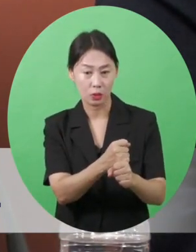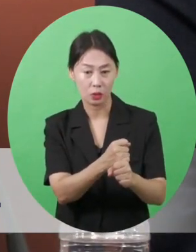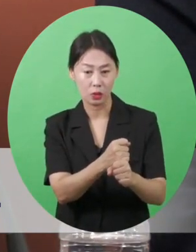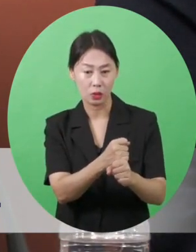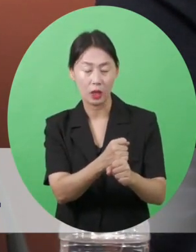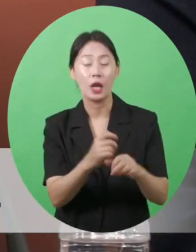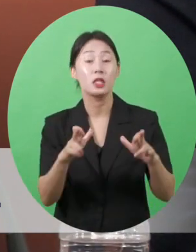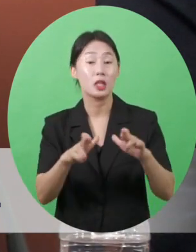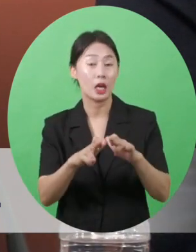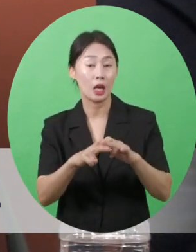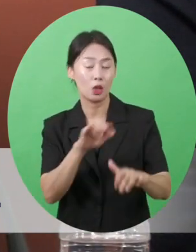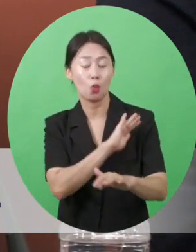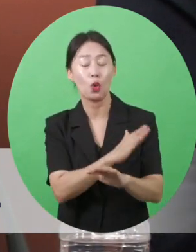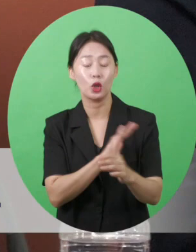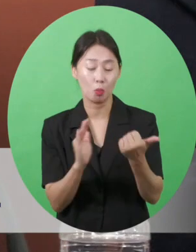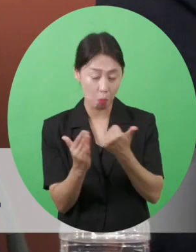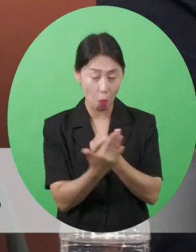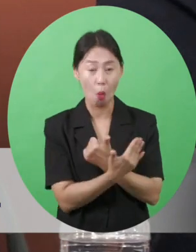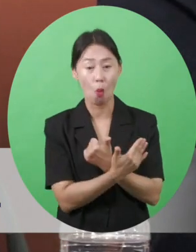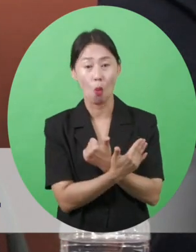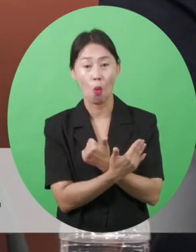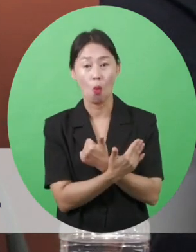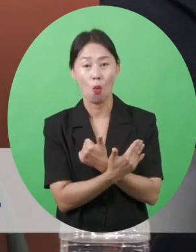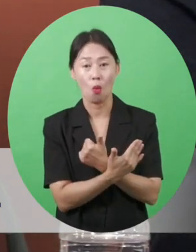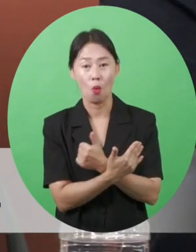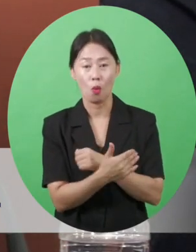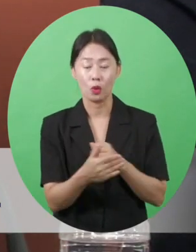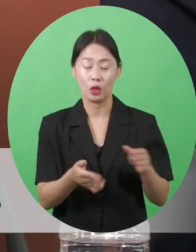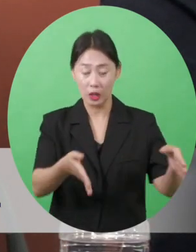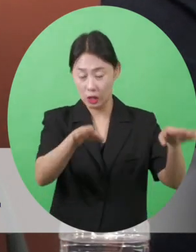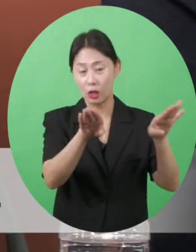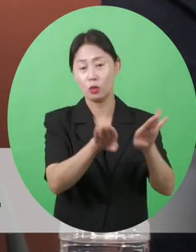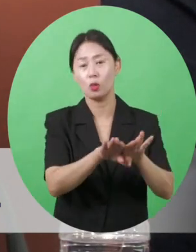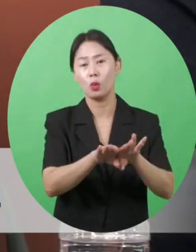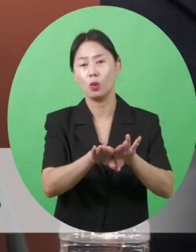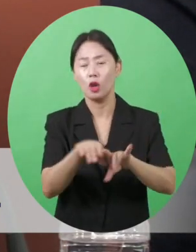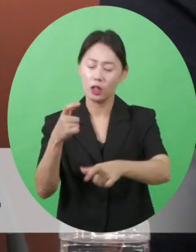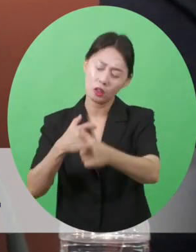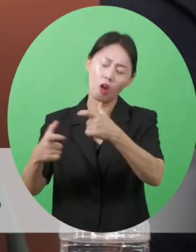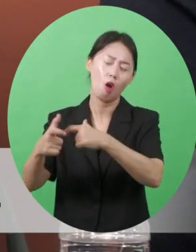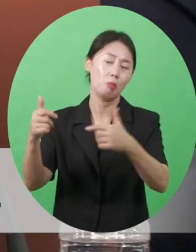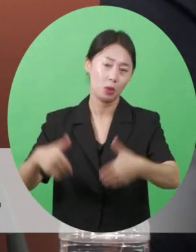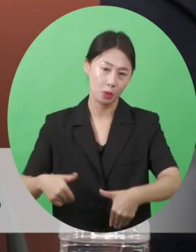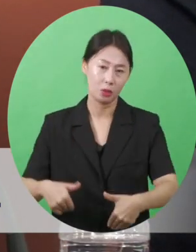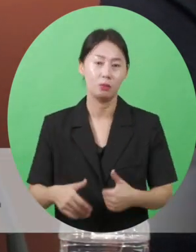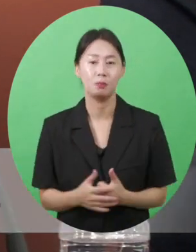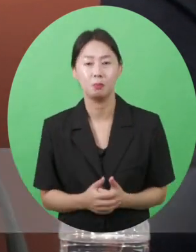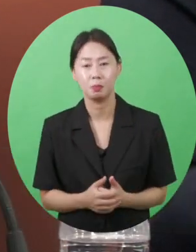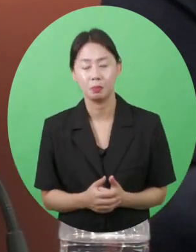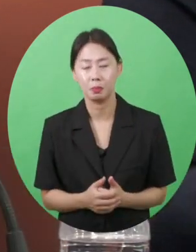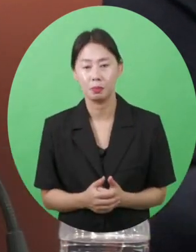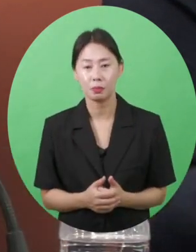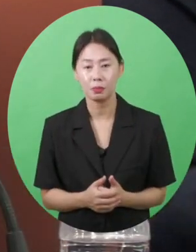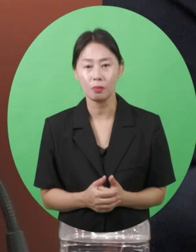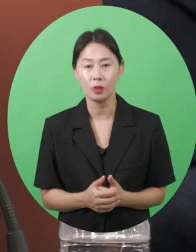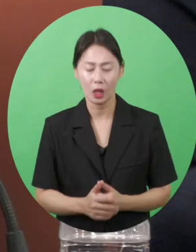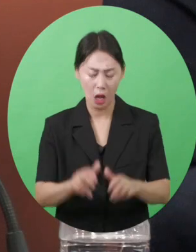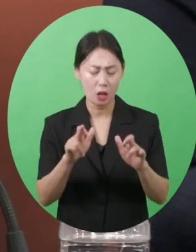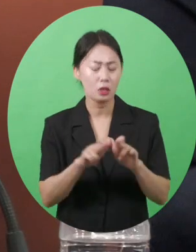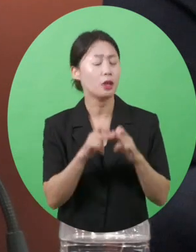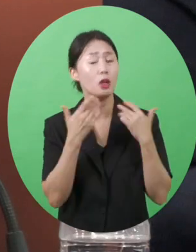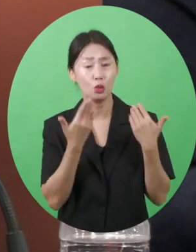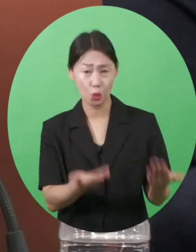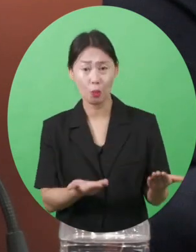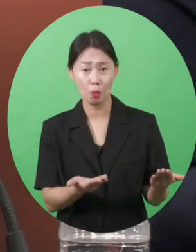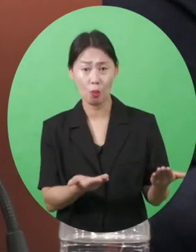권익보호 옹호 기관에도 동부에도 추가 설치가 꼭 필요하다는 것을 어필하고 싶습니다. 그리고 이제 장애인